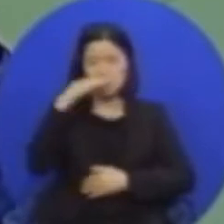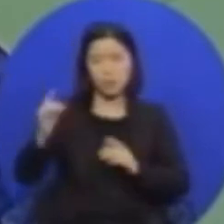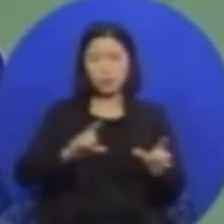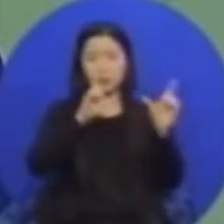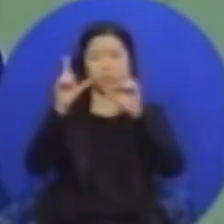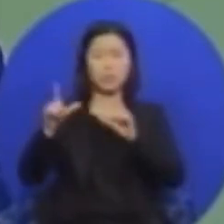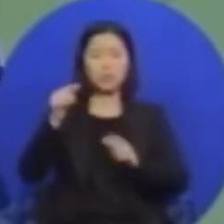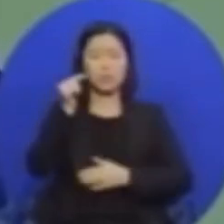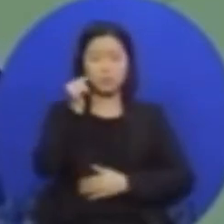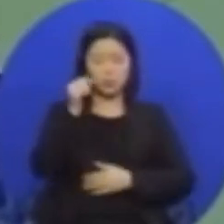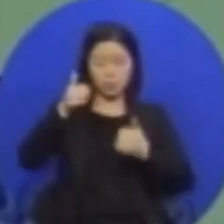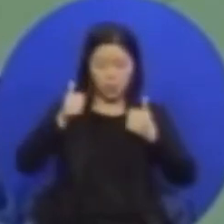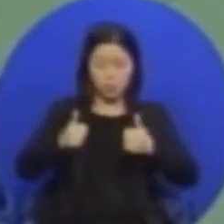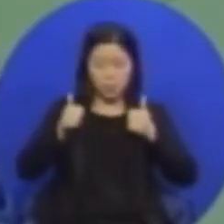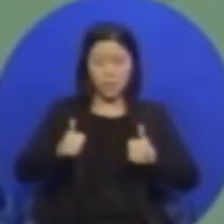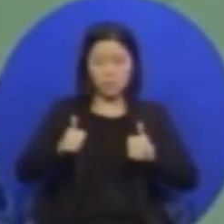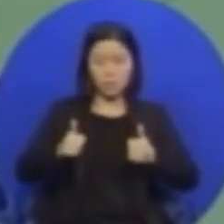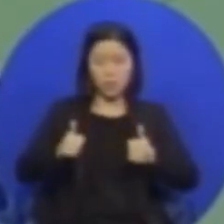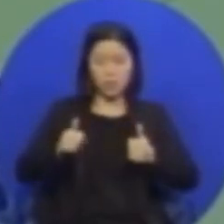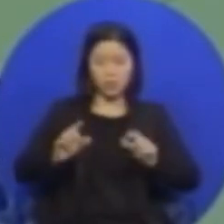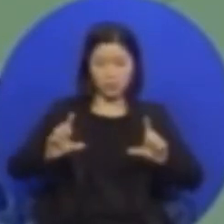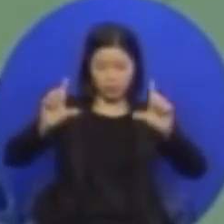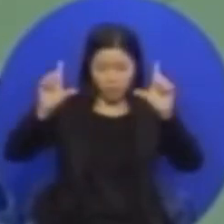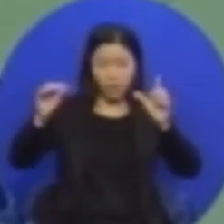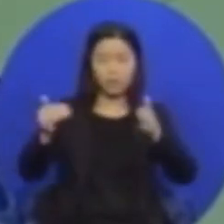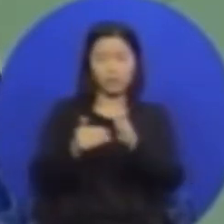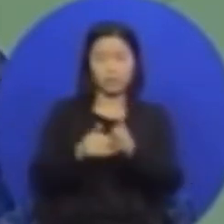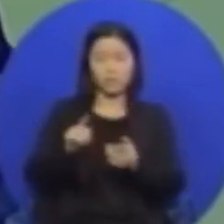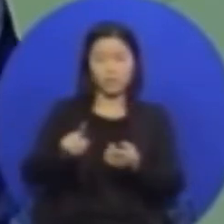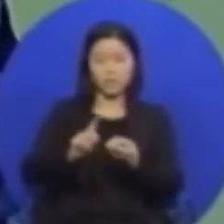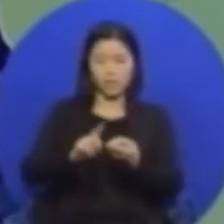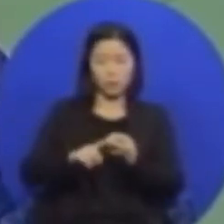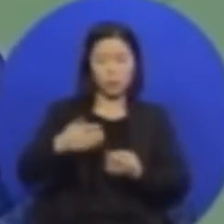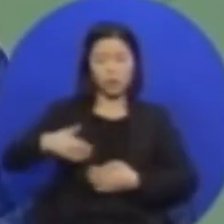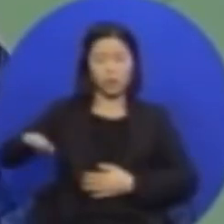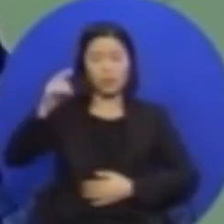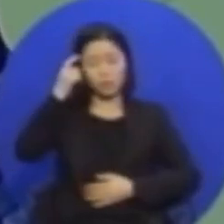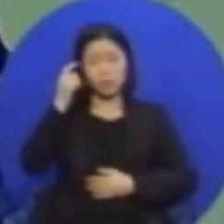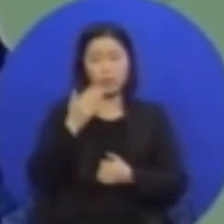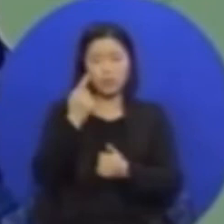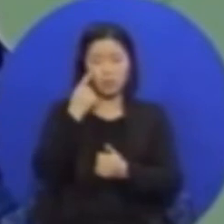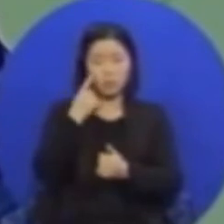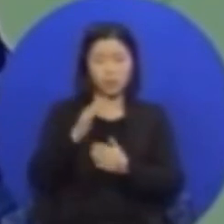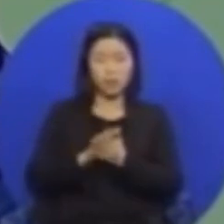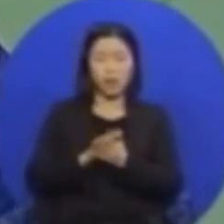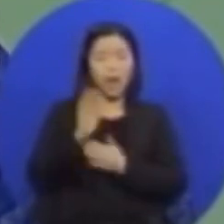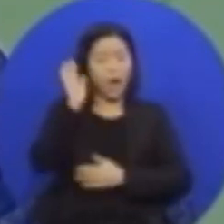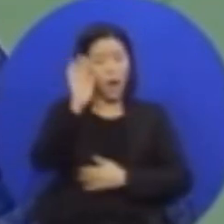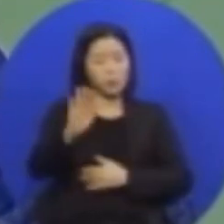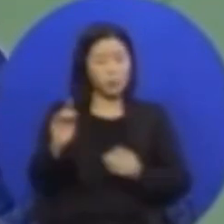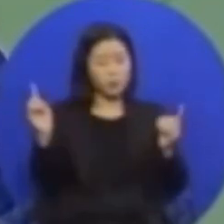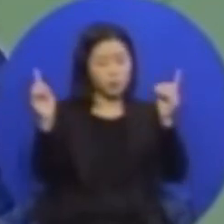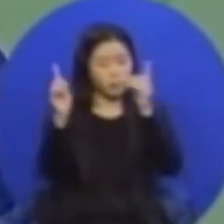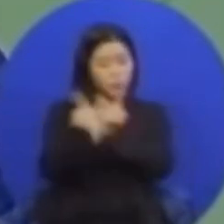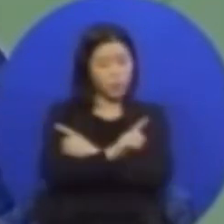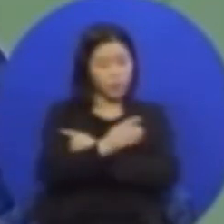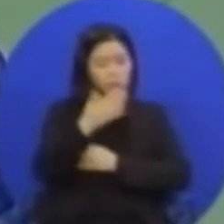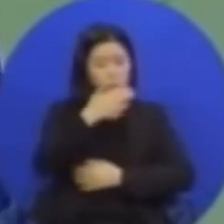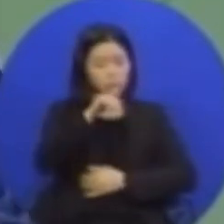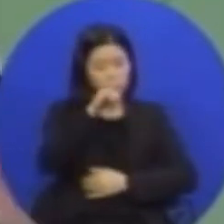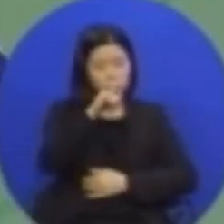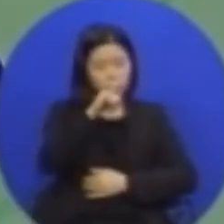심판 날까지 이대로 간다고 생각해요 언제 앞으로 변화될 날이 오겠지 없다고 생각해야 되요